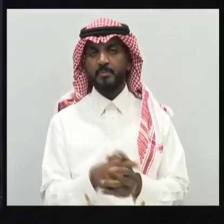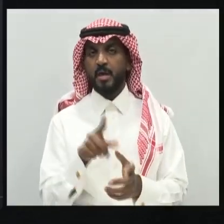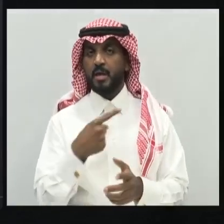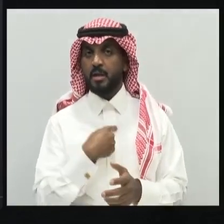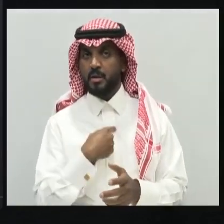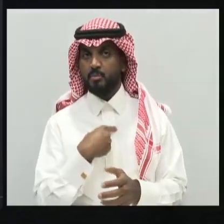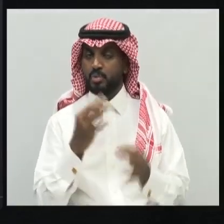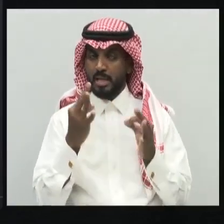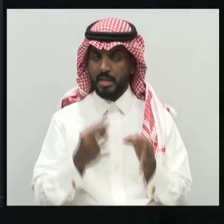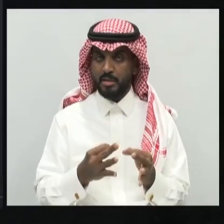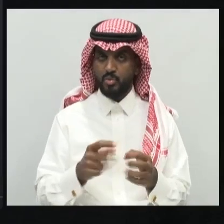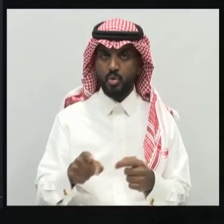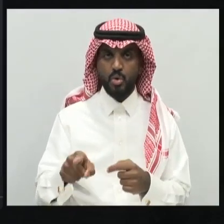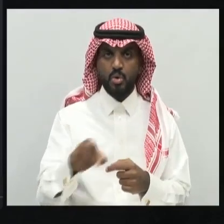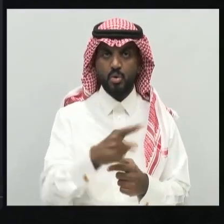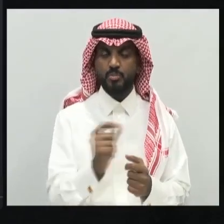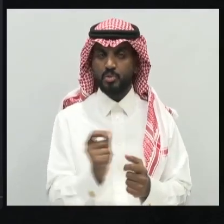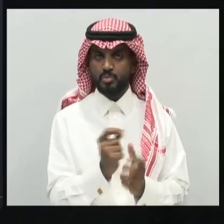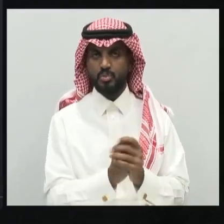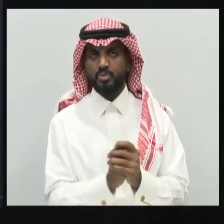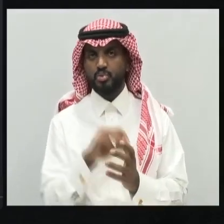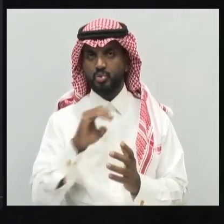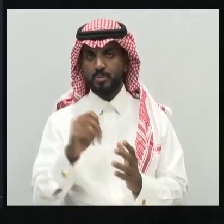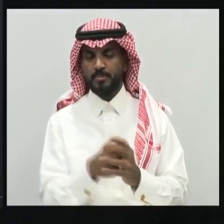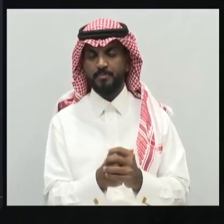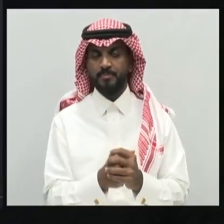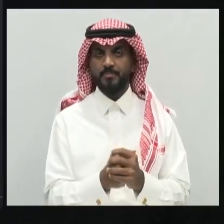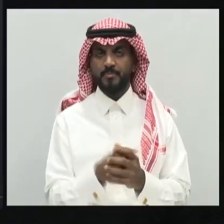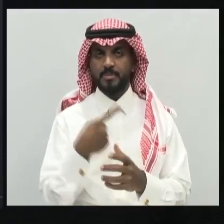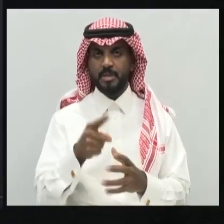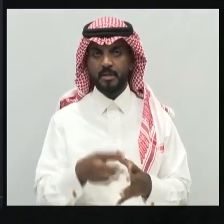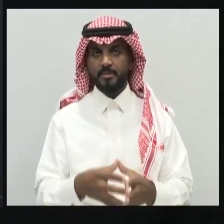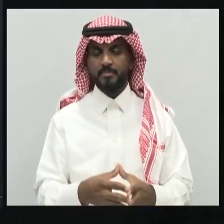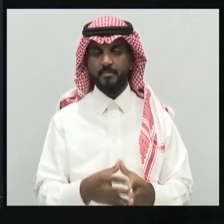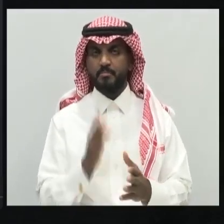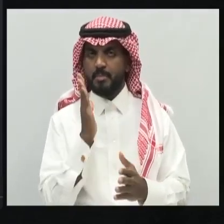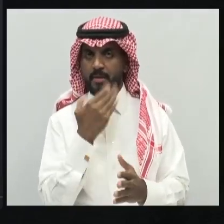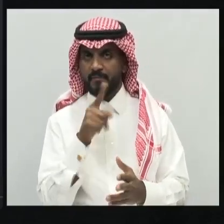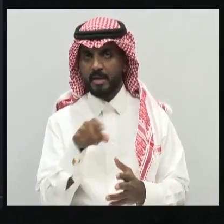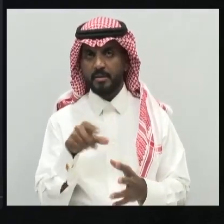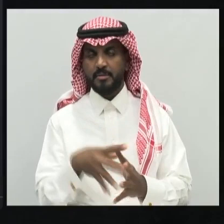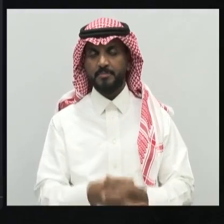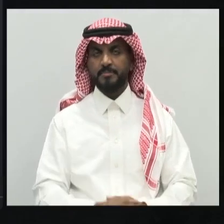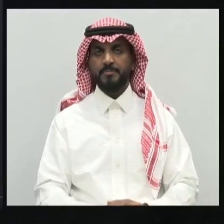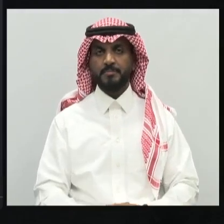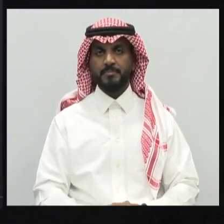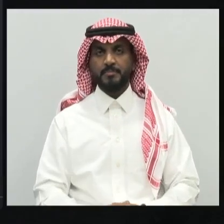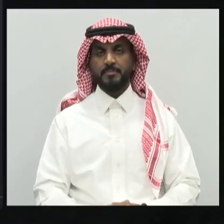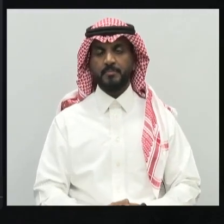متاكد من انكم ايضا ستكتبون هذه الجمله بصوره صحيحه خاليه من الاخطاء